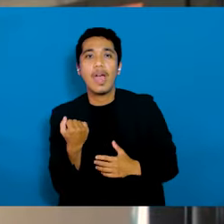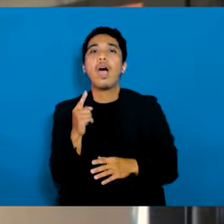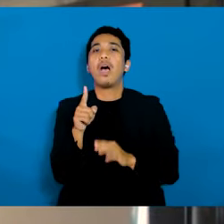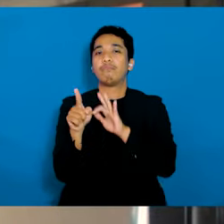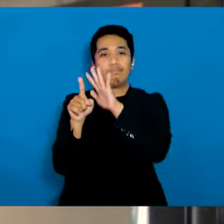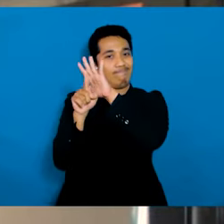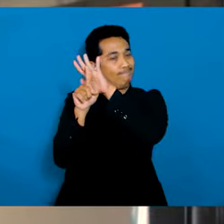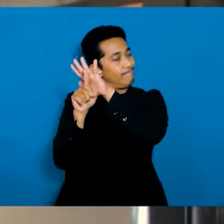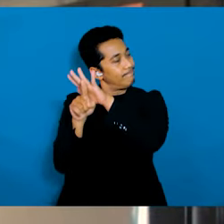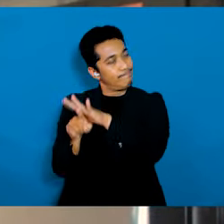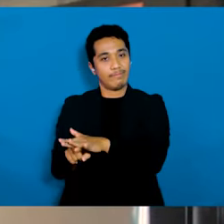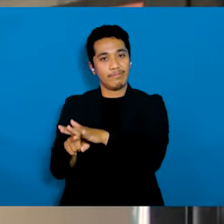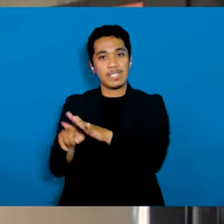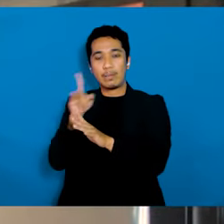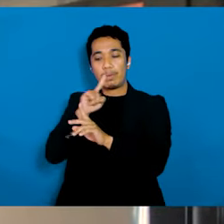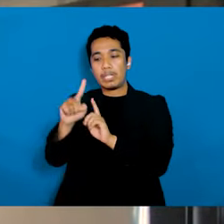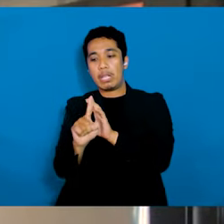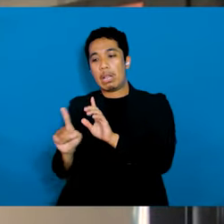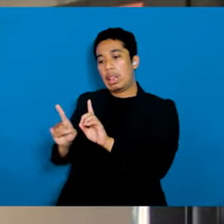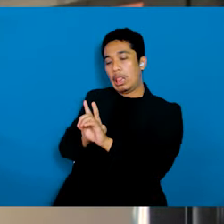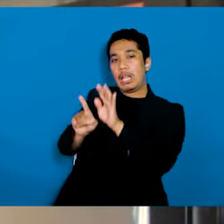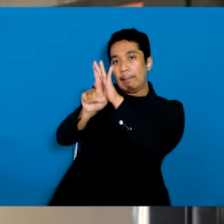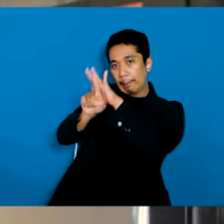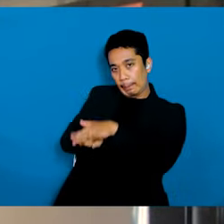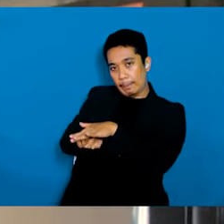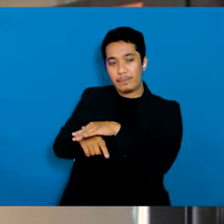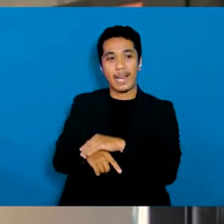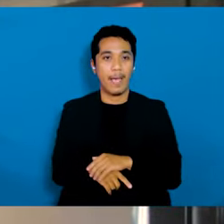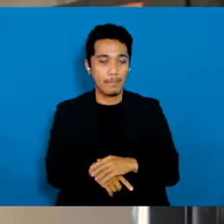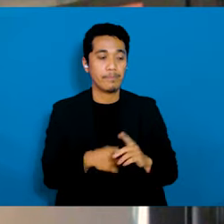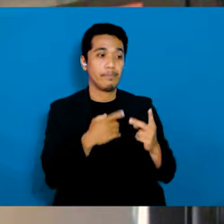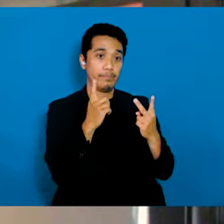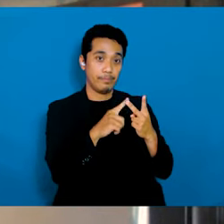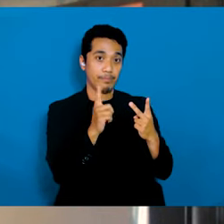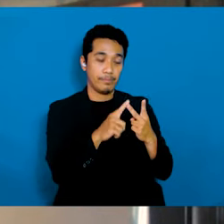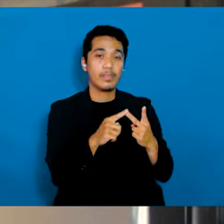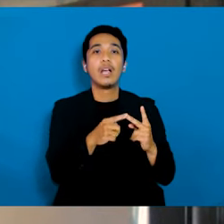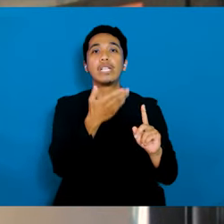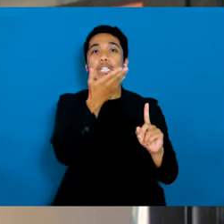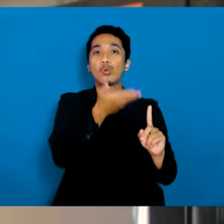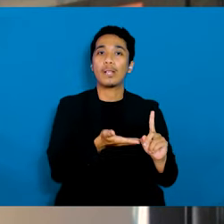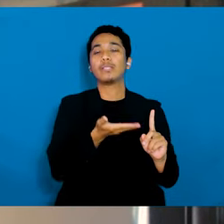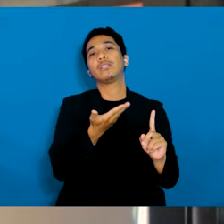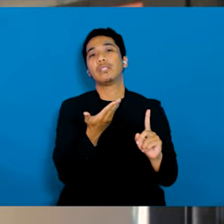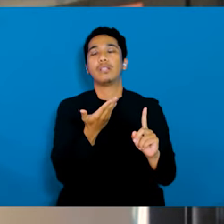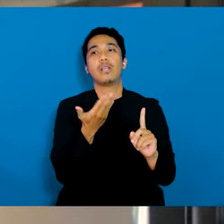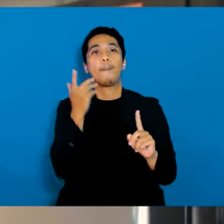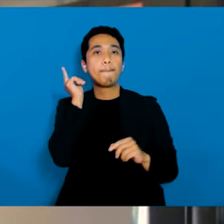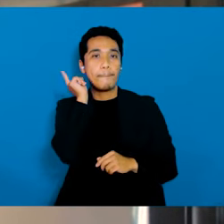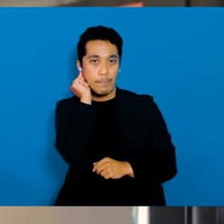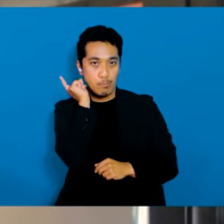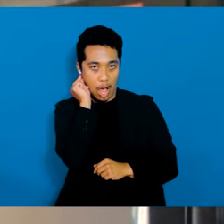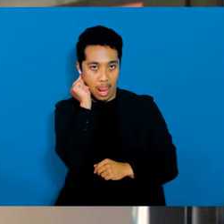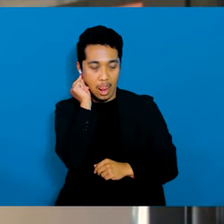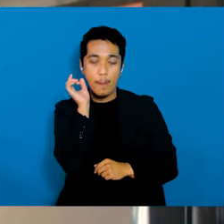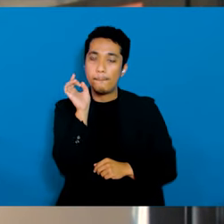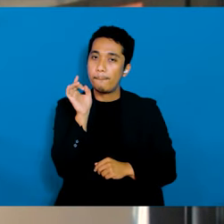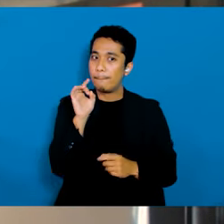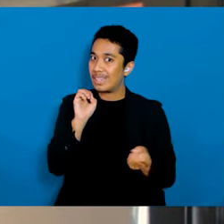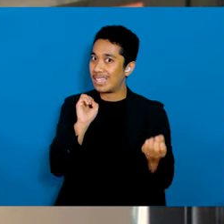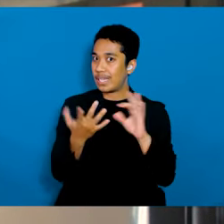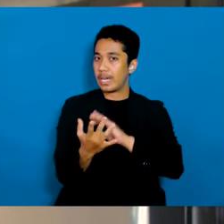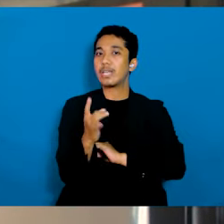dan sebagainya kayak gitu. Ini diskriminasi terselubung. Ya, kemudian dengan perempuannya, dengan kondisi yang dia